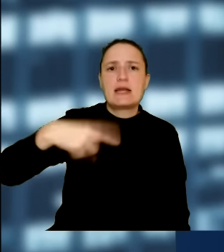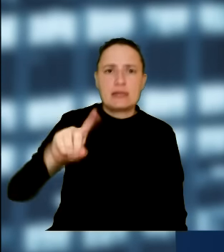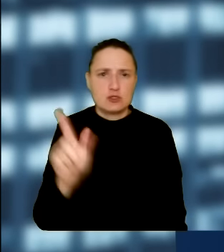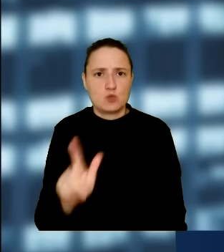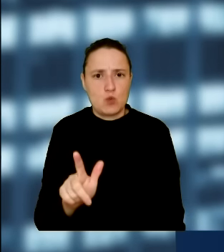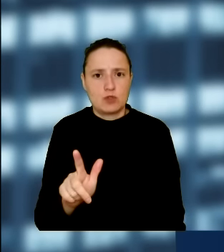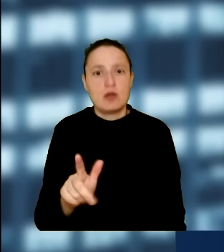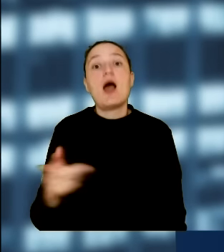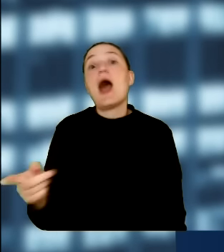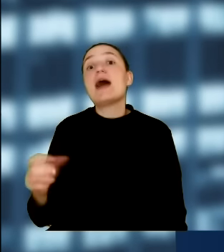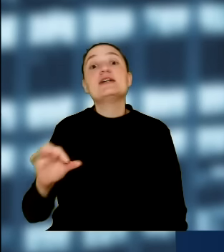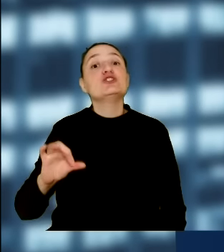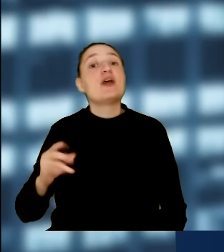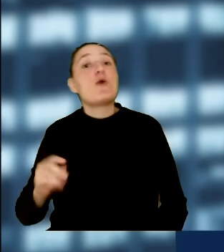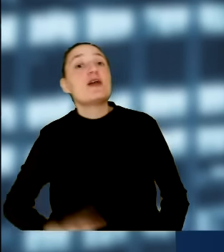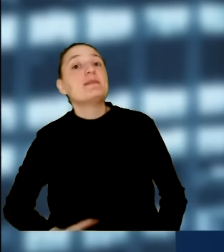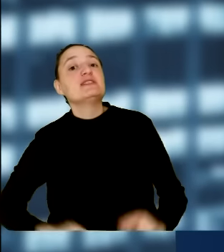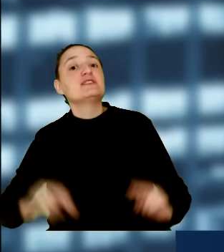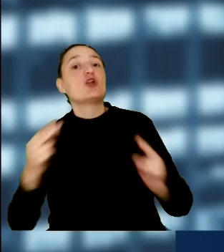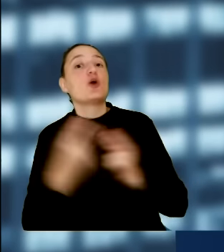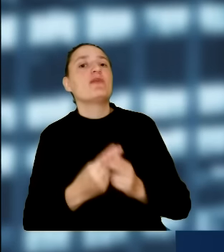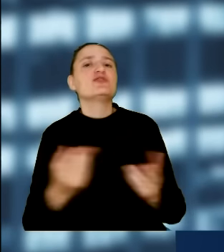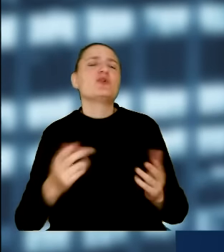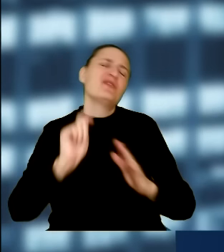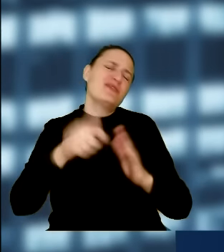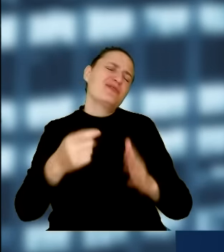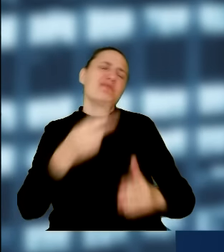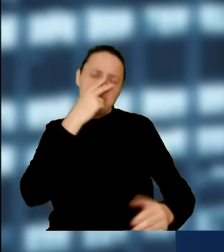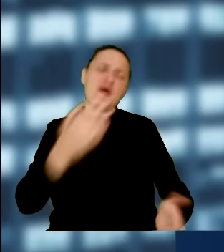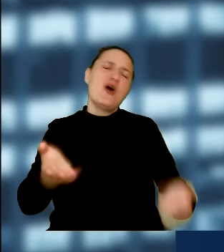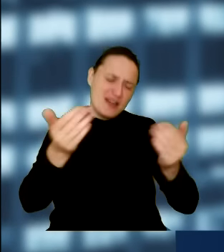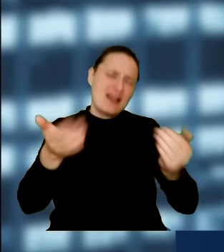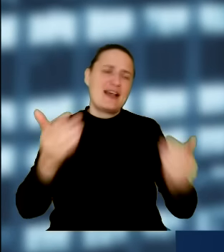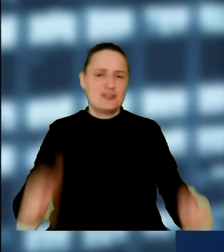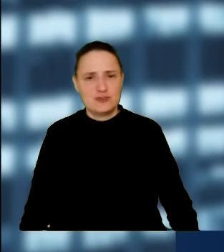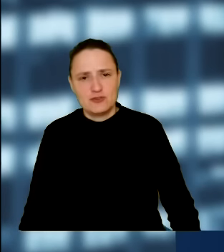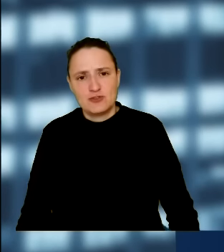a Siemoniak na to odpowie: Telekino, bardzo uprzejmie proszę.